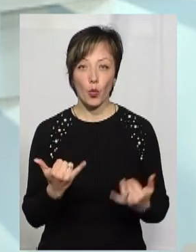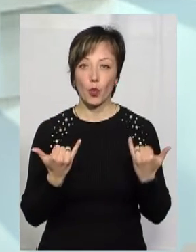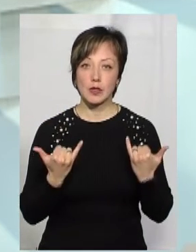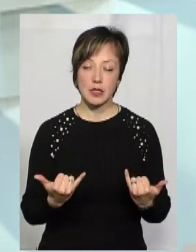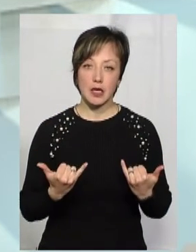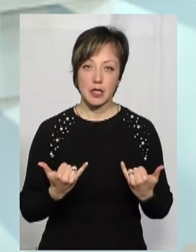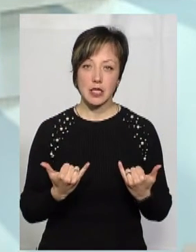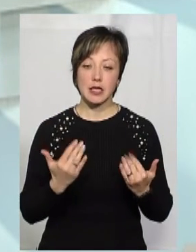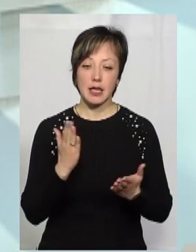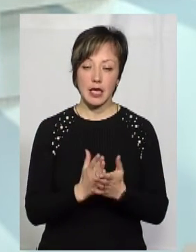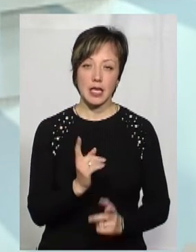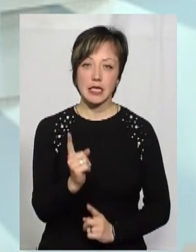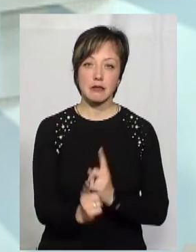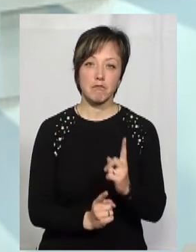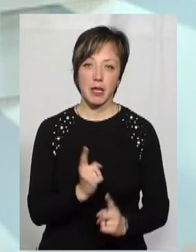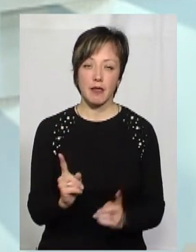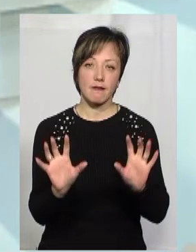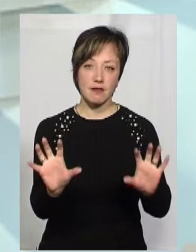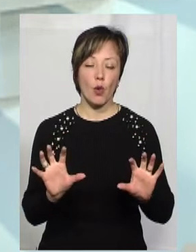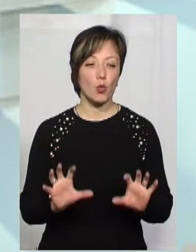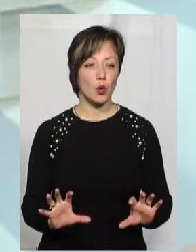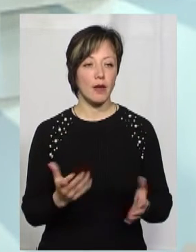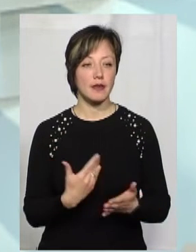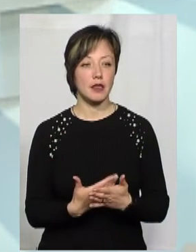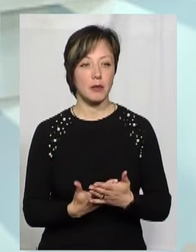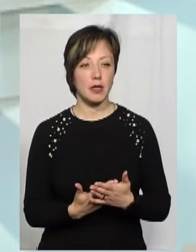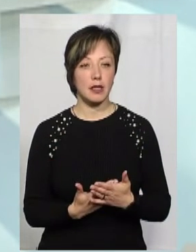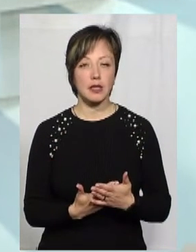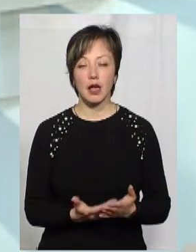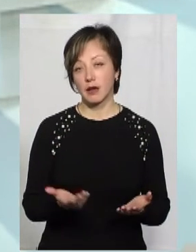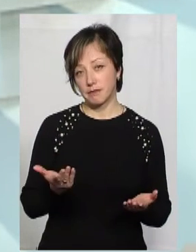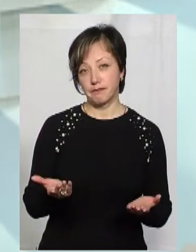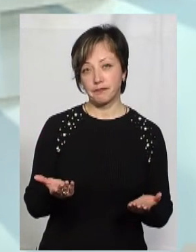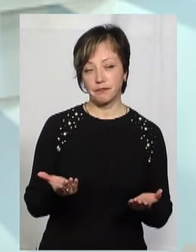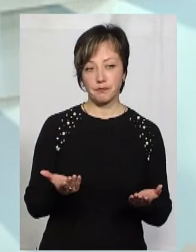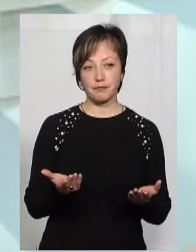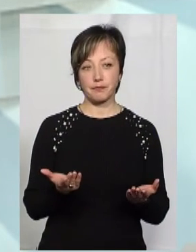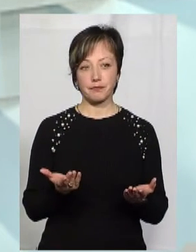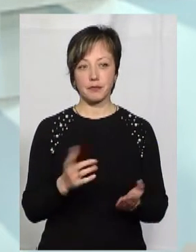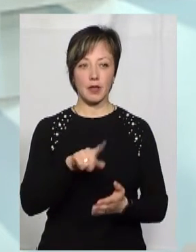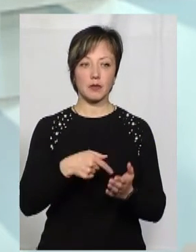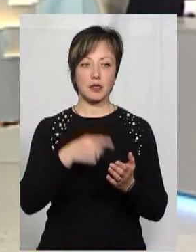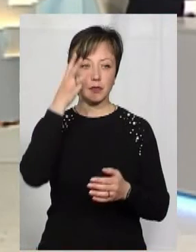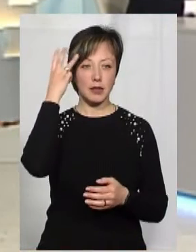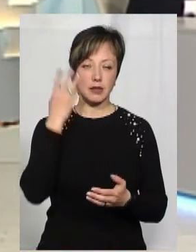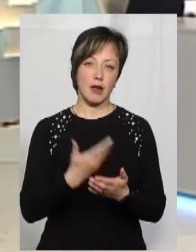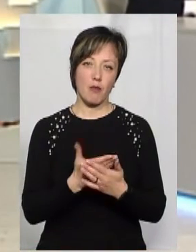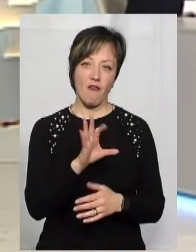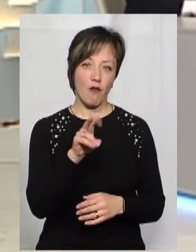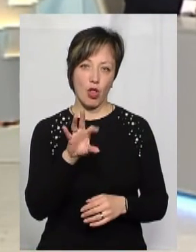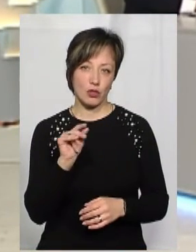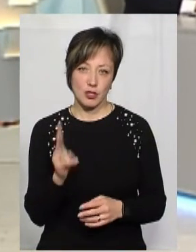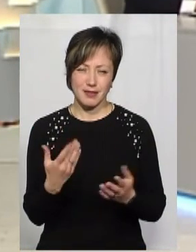прийшло зміни в законодавстві. До прикладу, якщо з'являється, ну, наприклад, я беру місто Хмельницьке, там чи місто